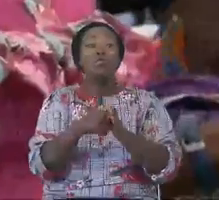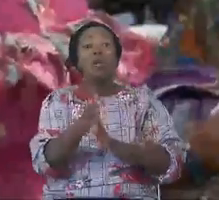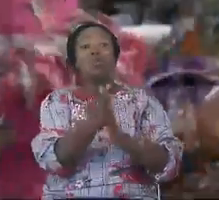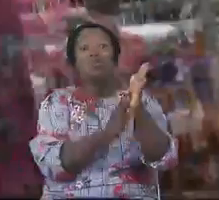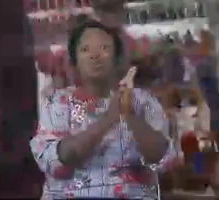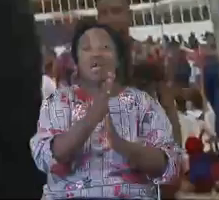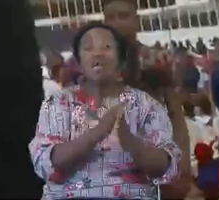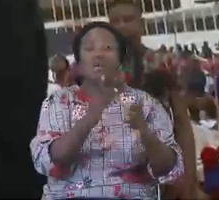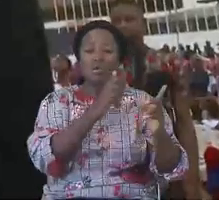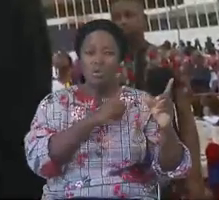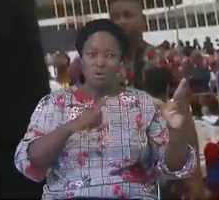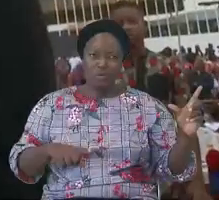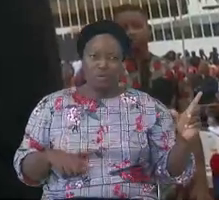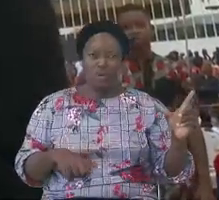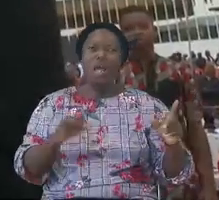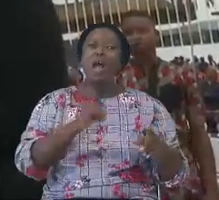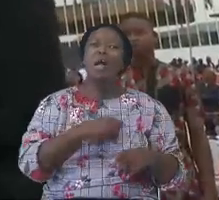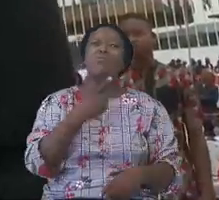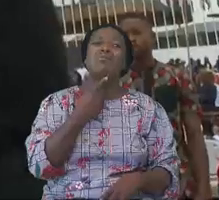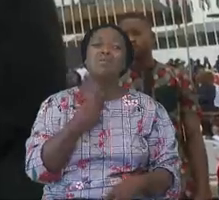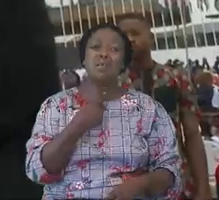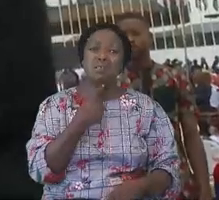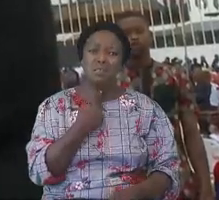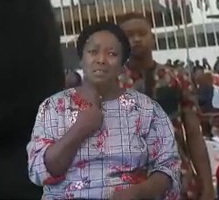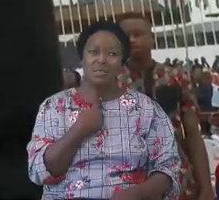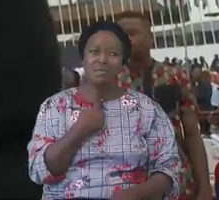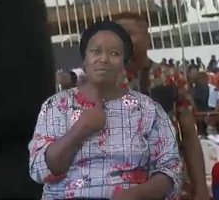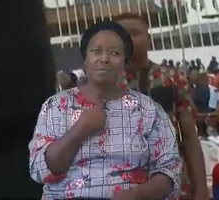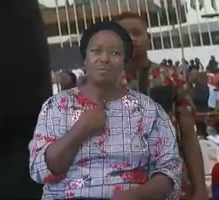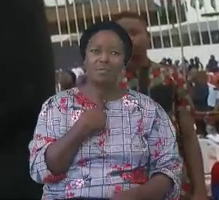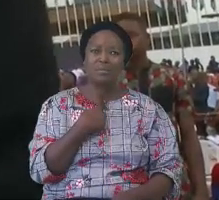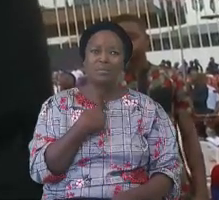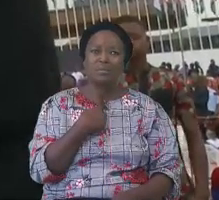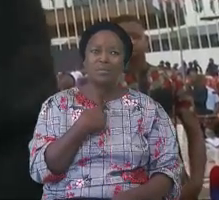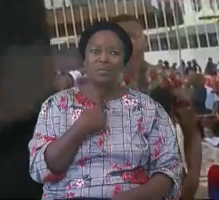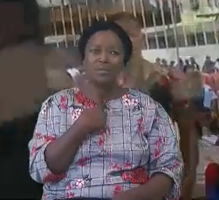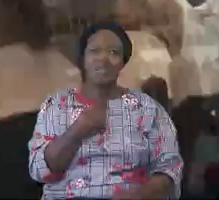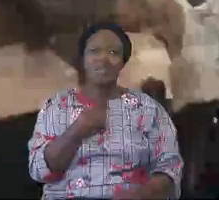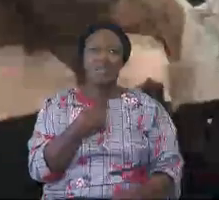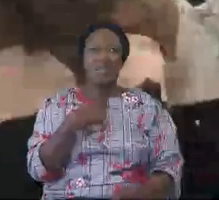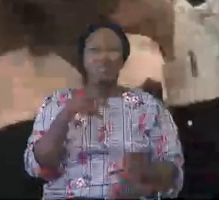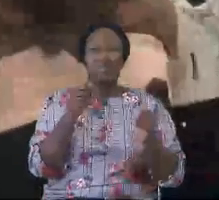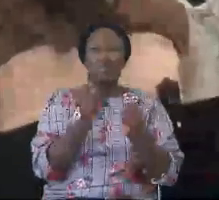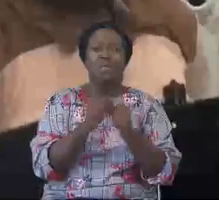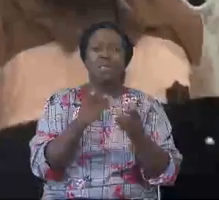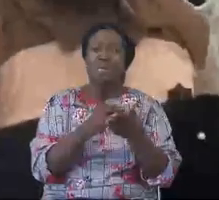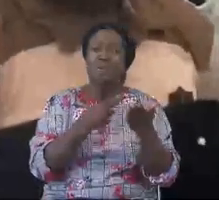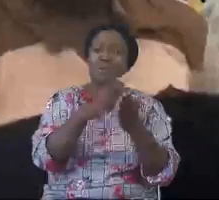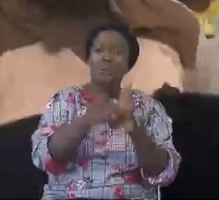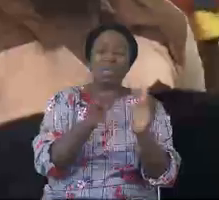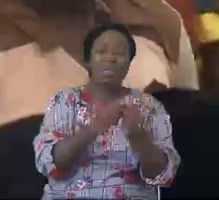de toute ma pensée, de toute ma passion, de tous mes désirs. Seigneur, j'ai soif